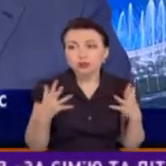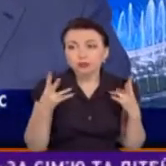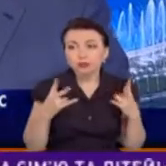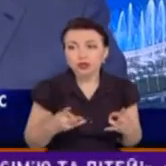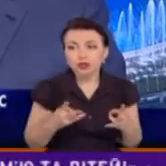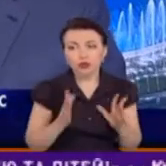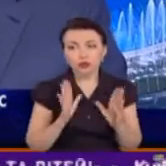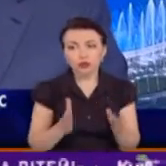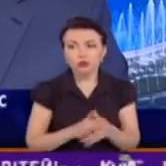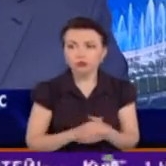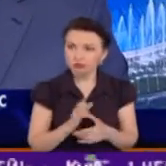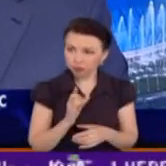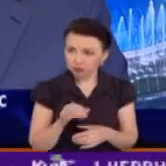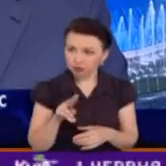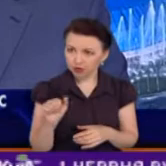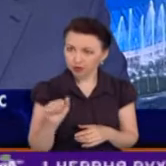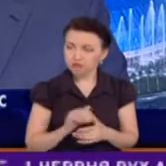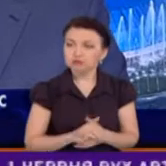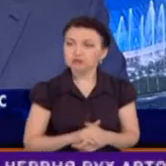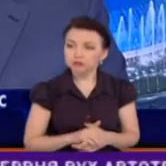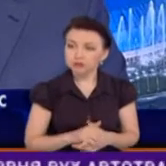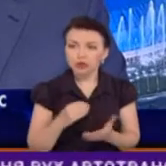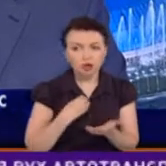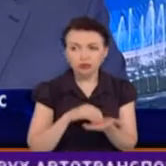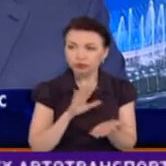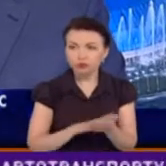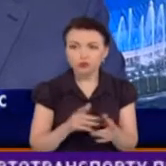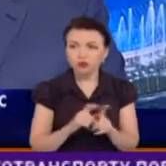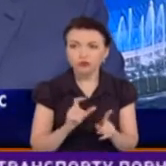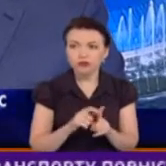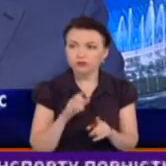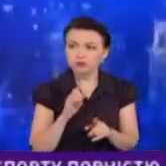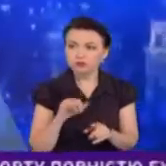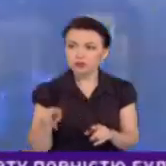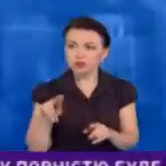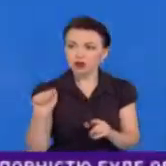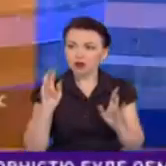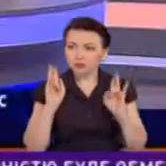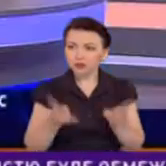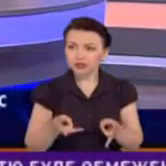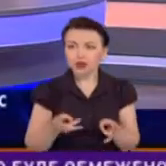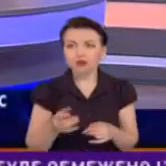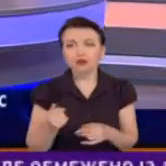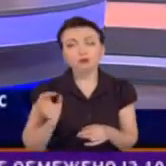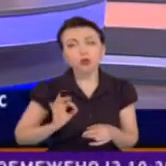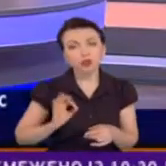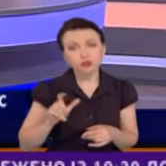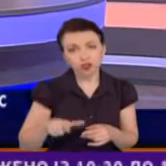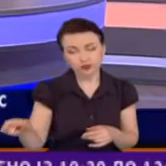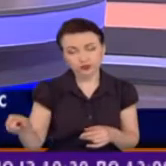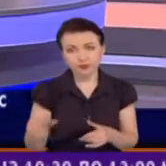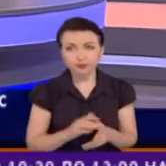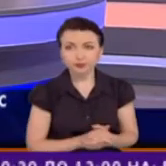більше. Біди. Не для всіх. Я запишу це слово. Біди. Я маю на увазі споживачів. Так.